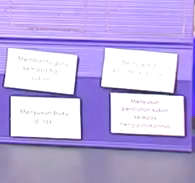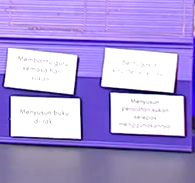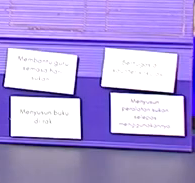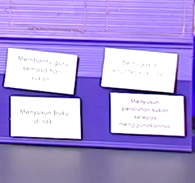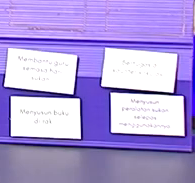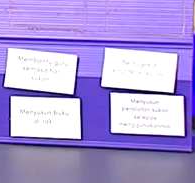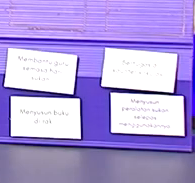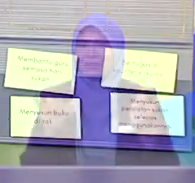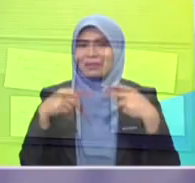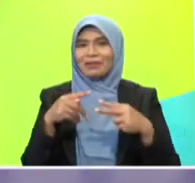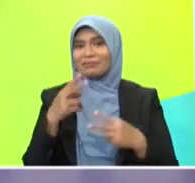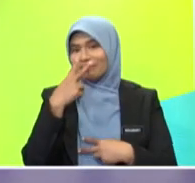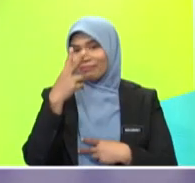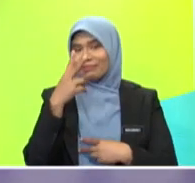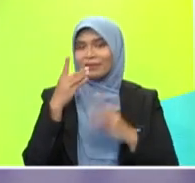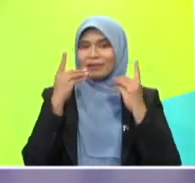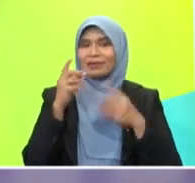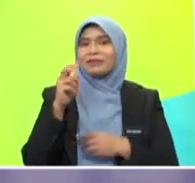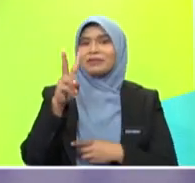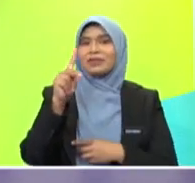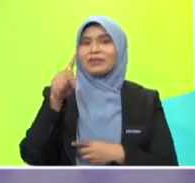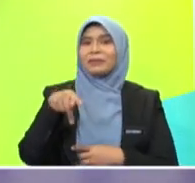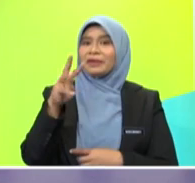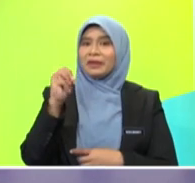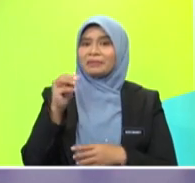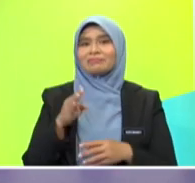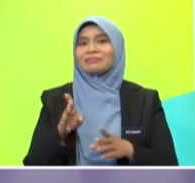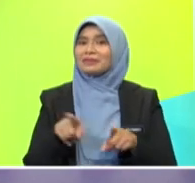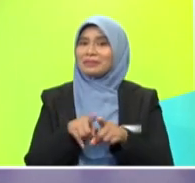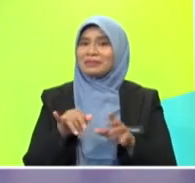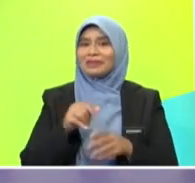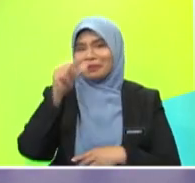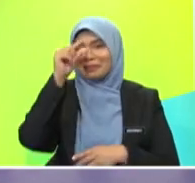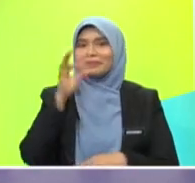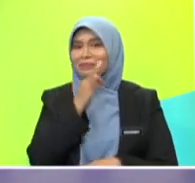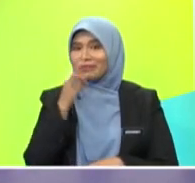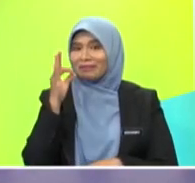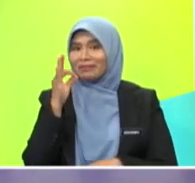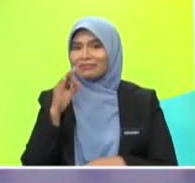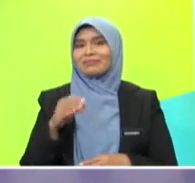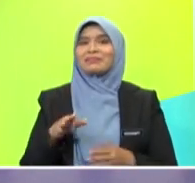selama di kembali menonton Dede Dewi KPM masih lagi bersama dengan Abang Fizi adik